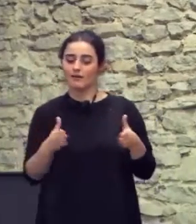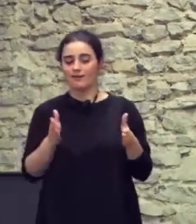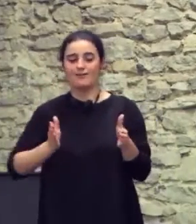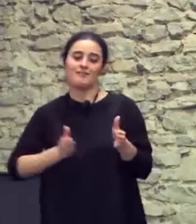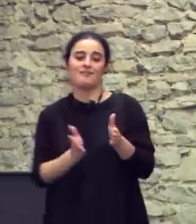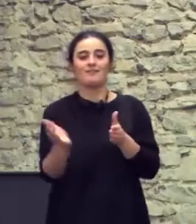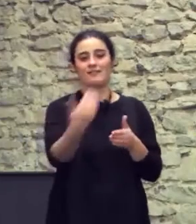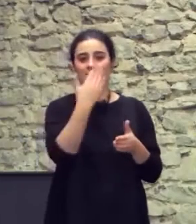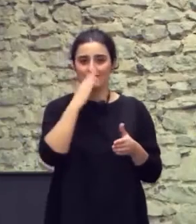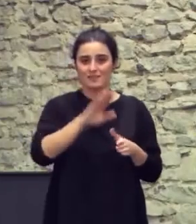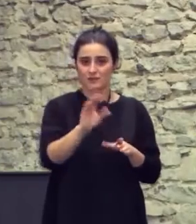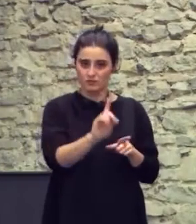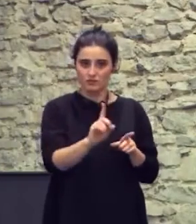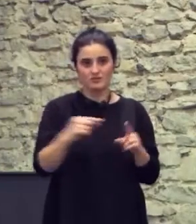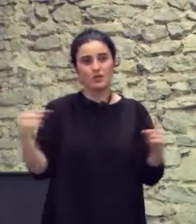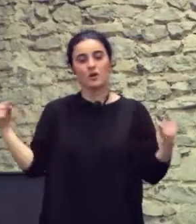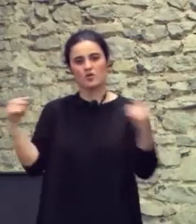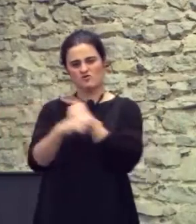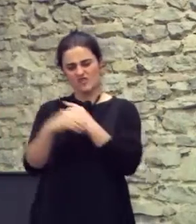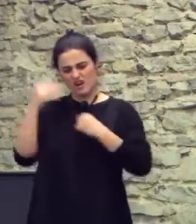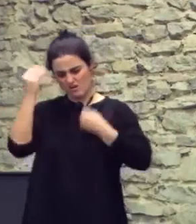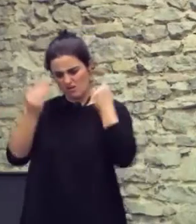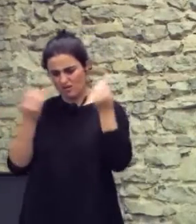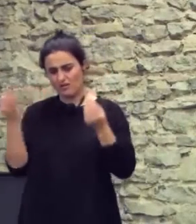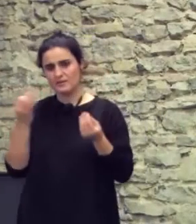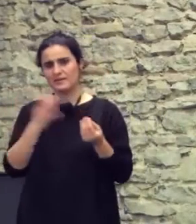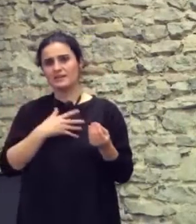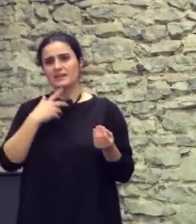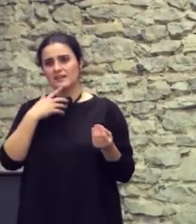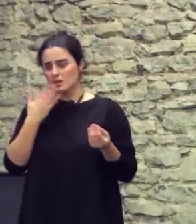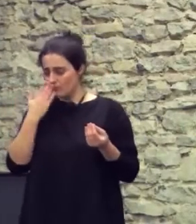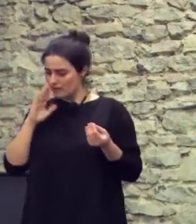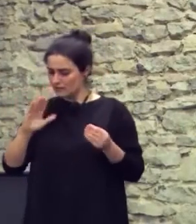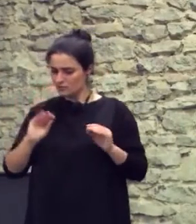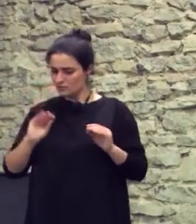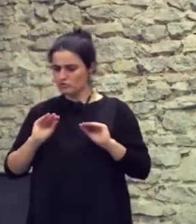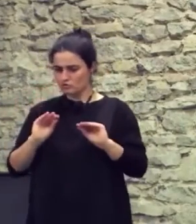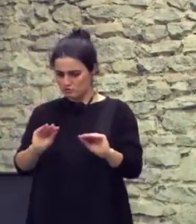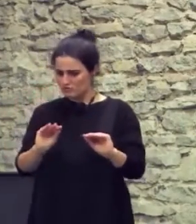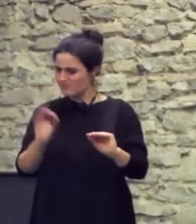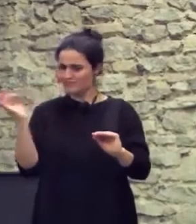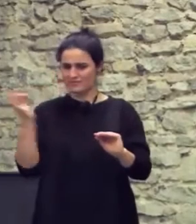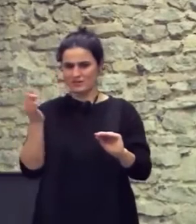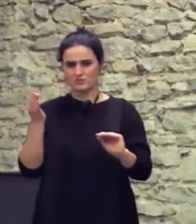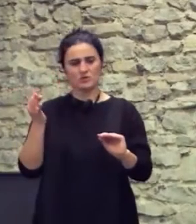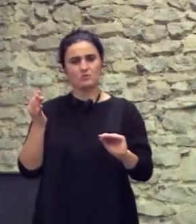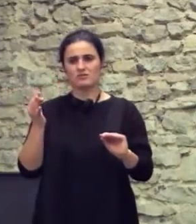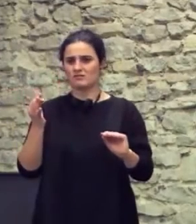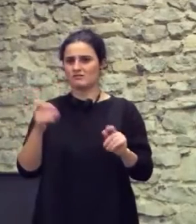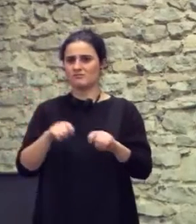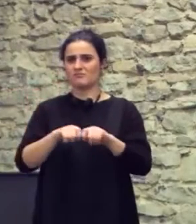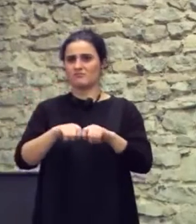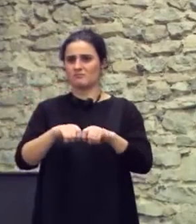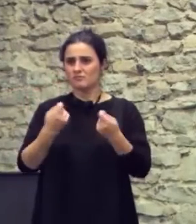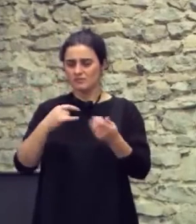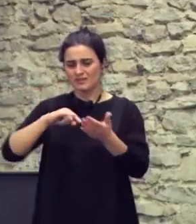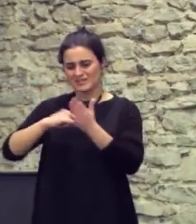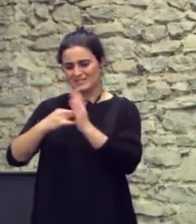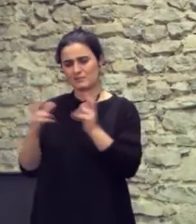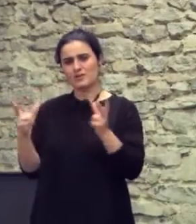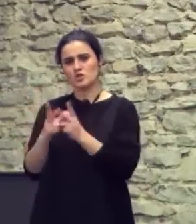desbideratuen portaeretan, baizik eta kontrakoa, ez? Portaera horiek legitimatu eta martxan jartzen dituen sistema sozialen.